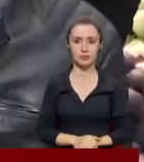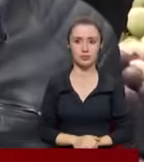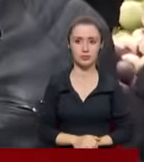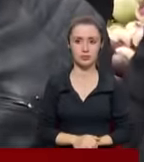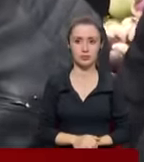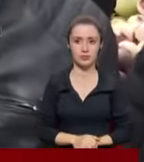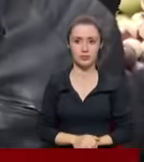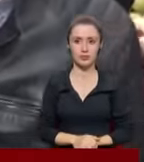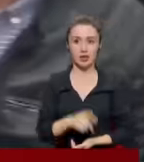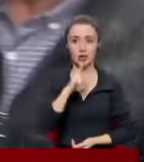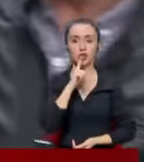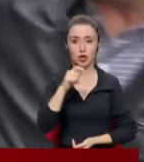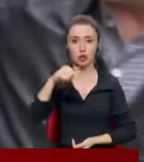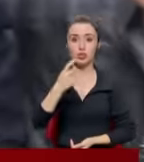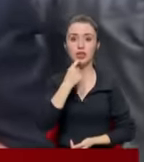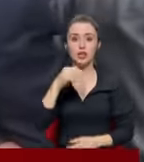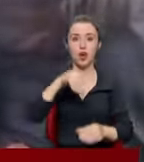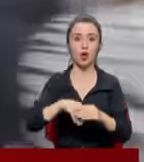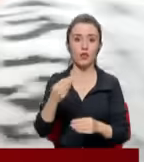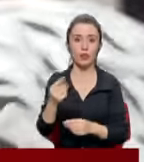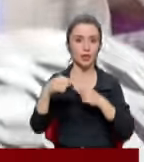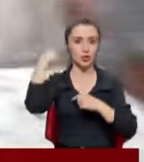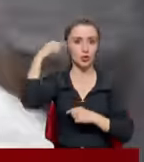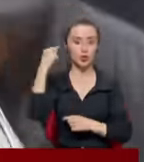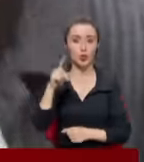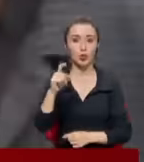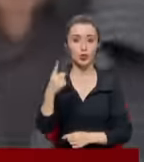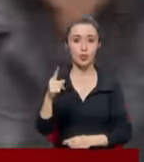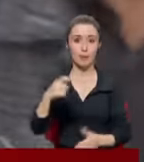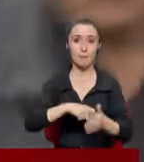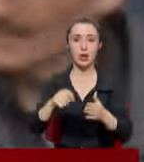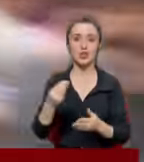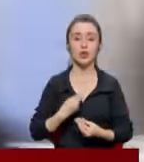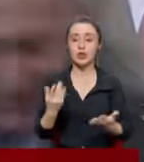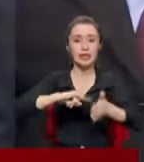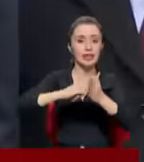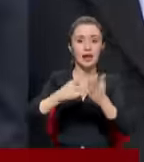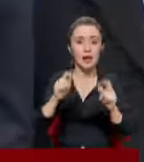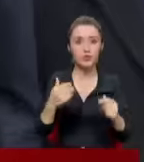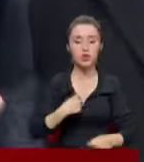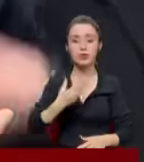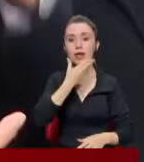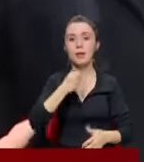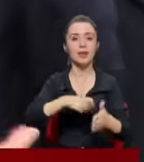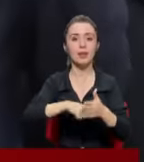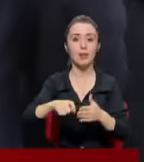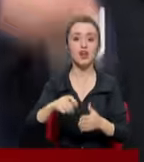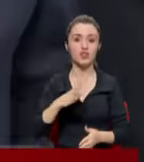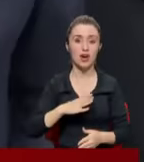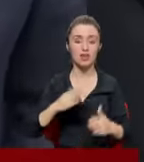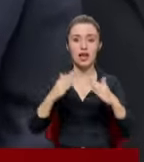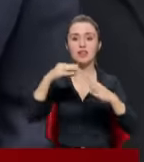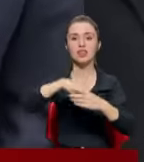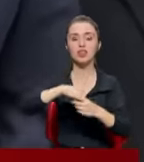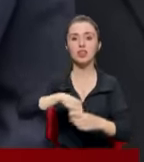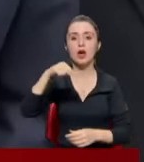burayı söz bu sefer size oy vermeyi düşünüyoruz 9 milyar maaş veriyor nasıl geçine bir emekli maaşı giriyorsa eve